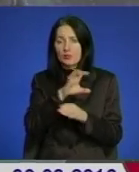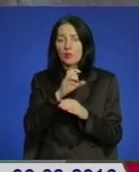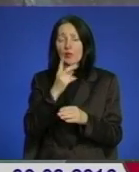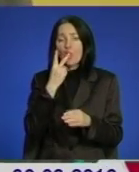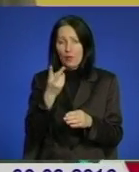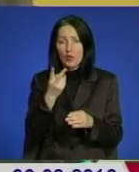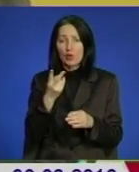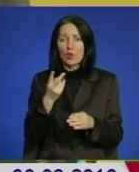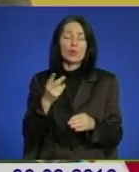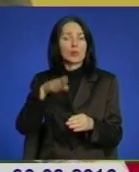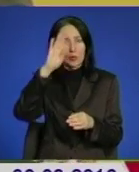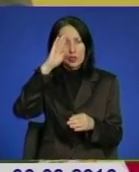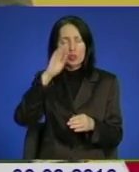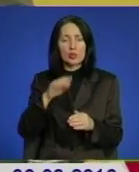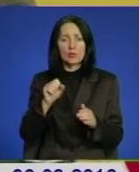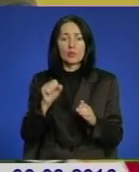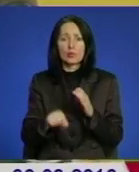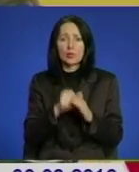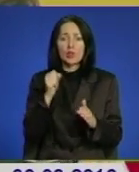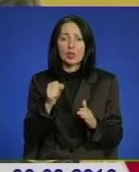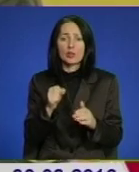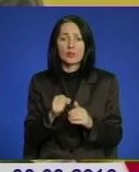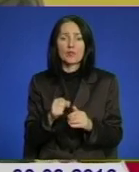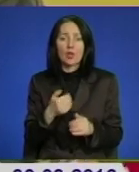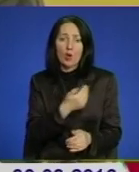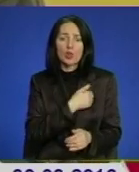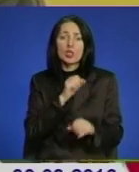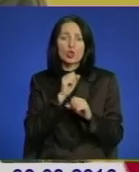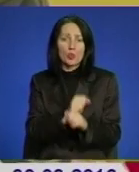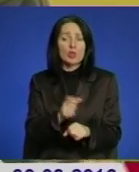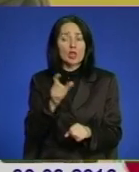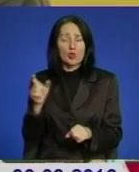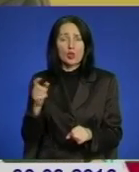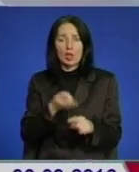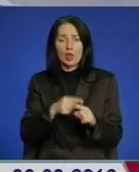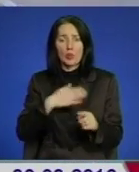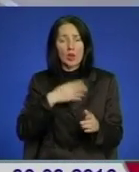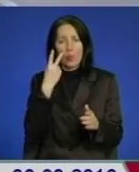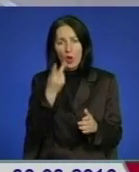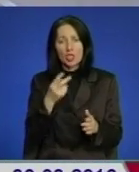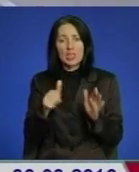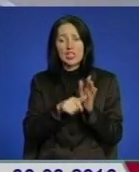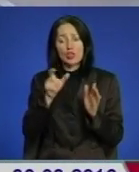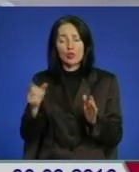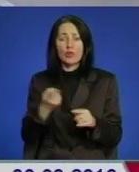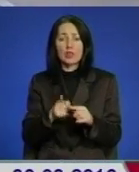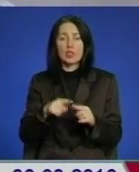докази. Хотіла зупинитися саме на особах, яких ми бачили 6 чоловік. Це власне,